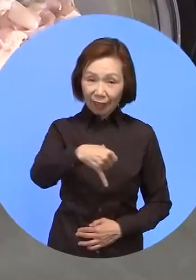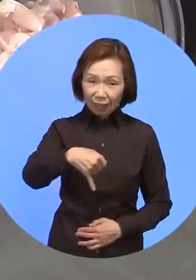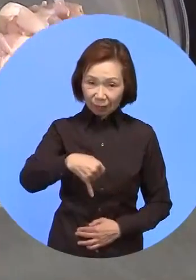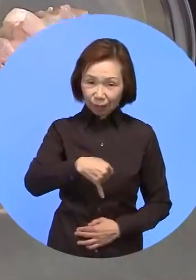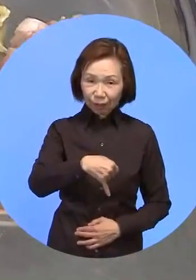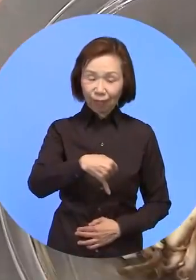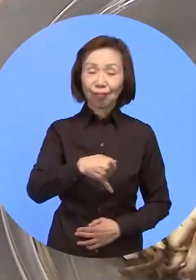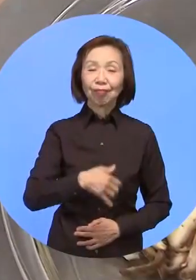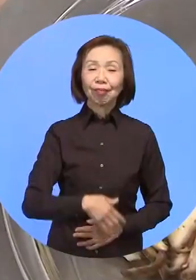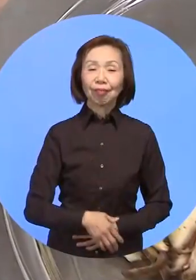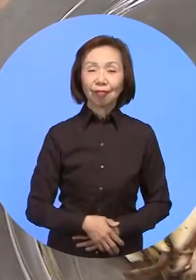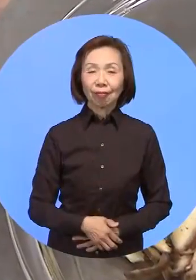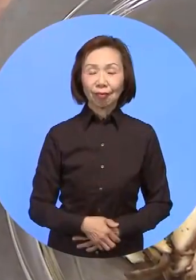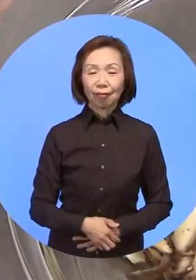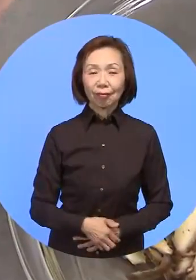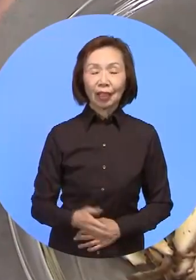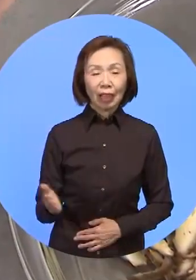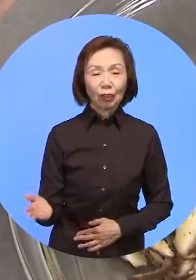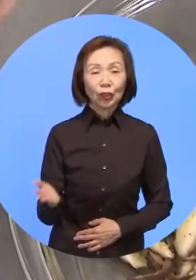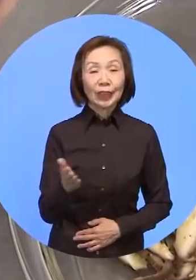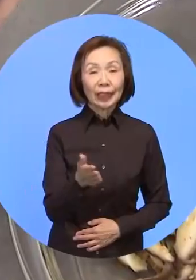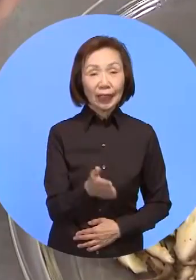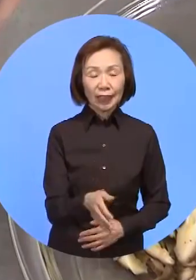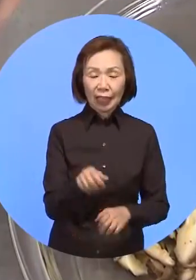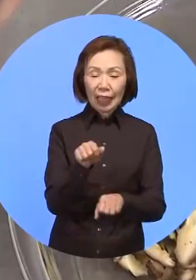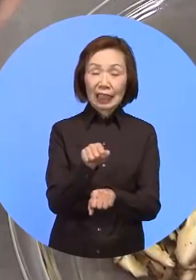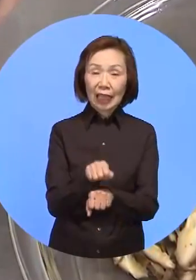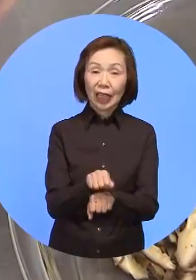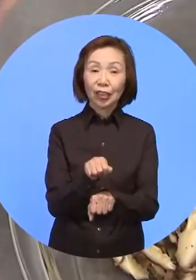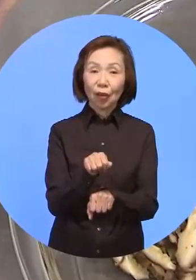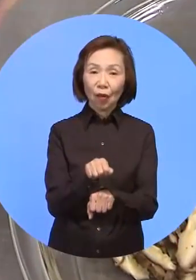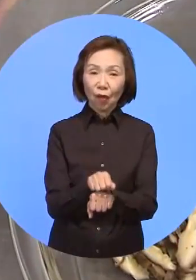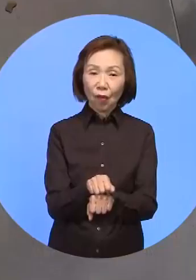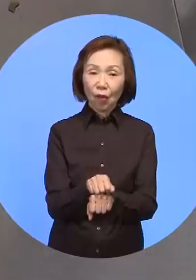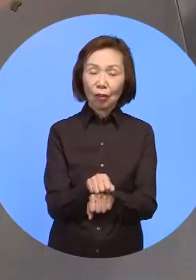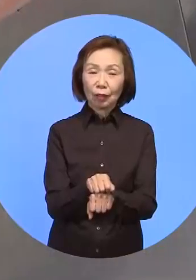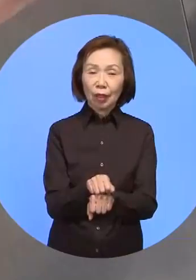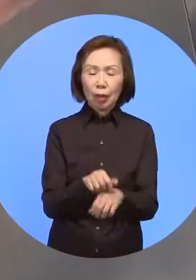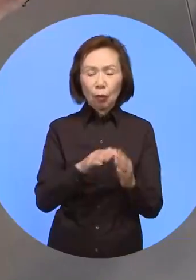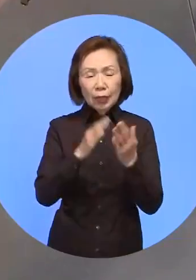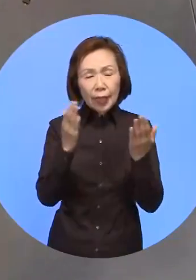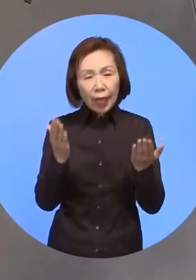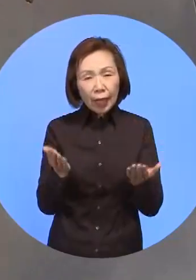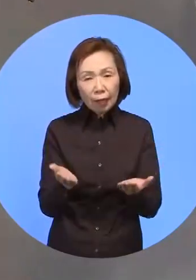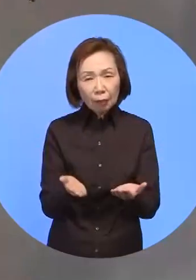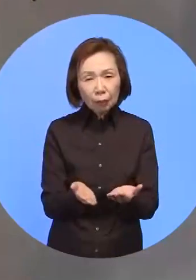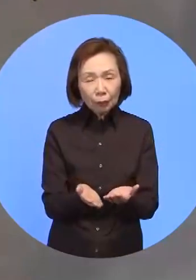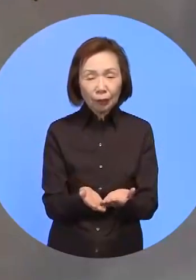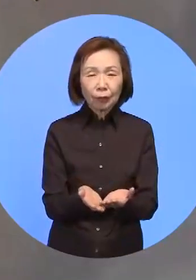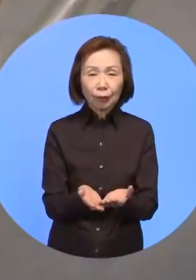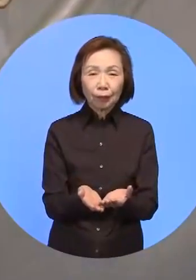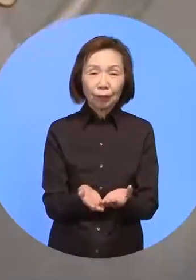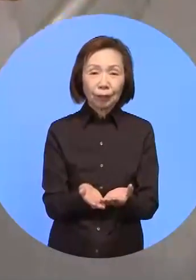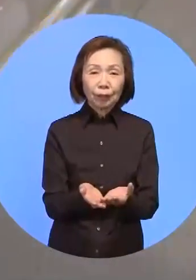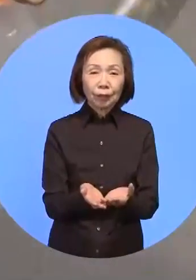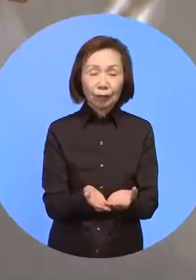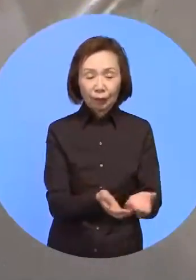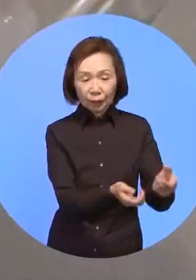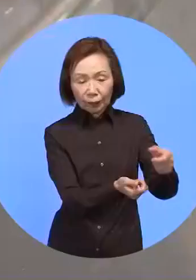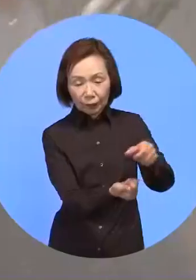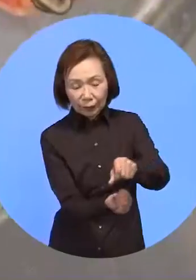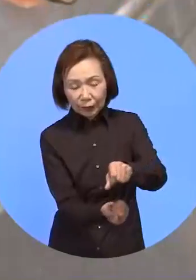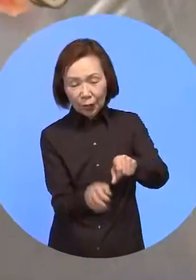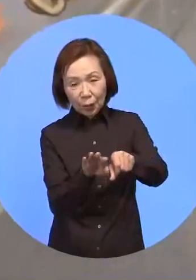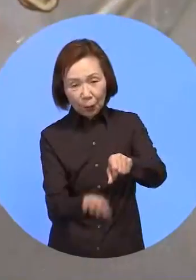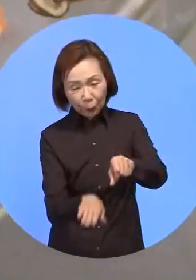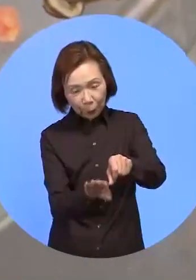。はい、では次に、具を入れていきましょう。お酒もざーっと、もう一食体